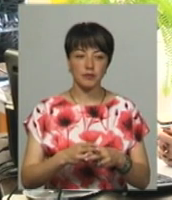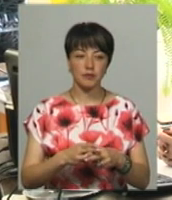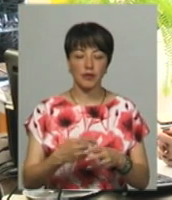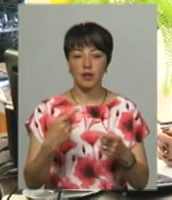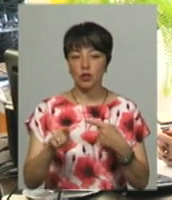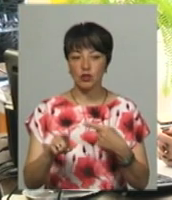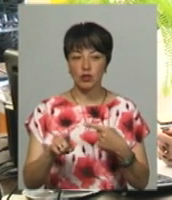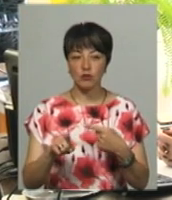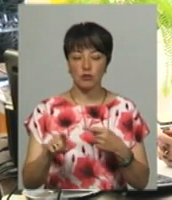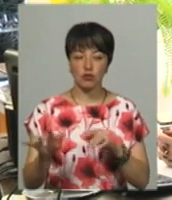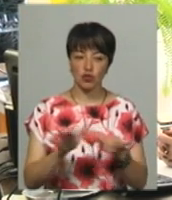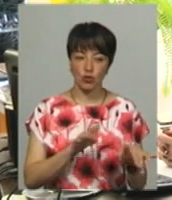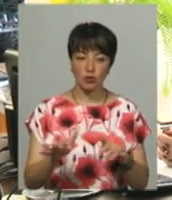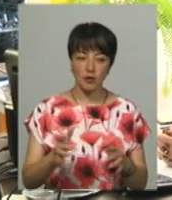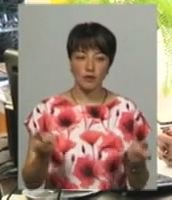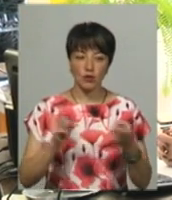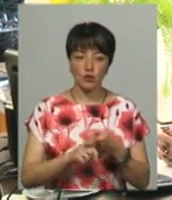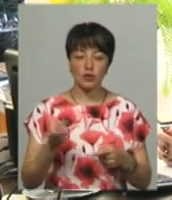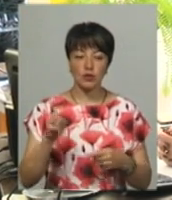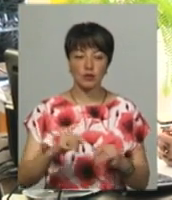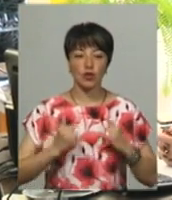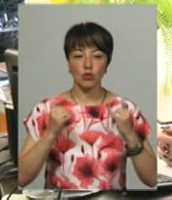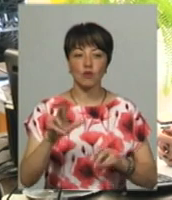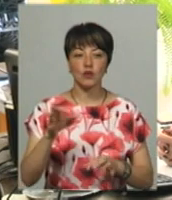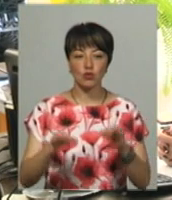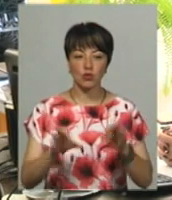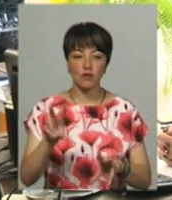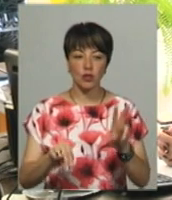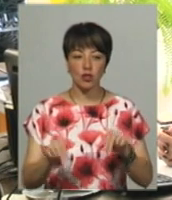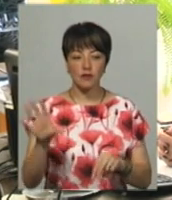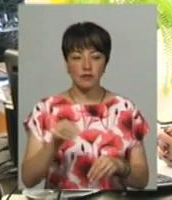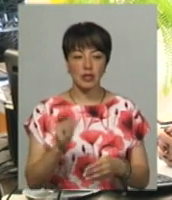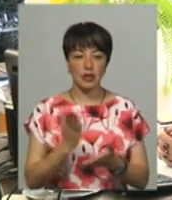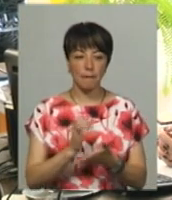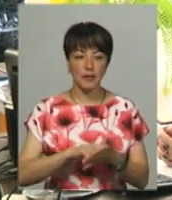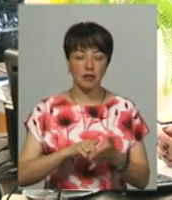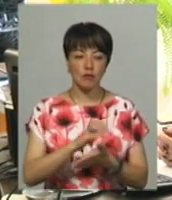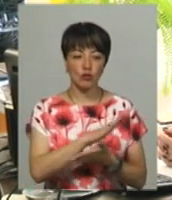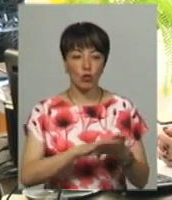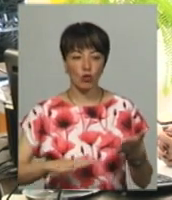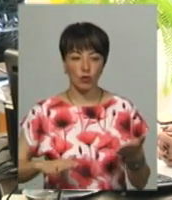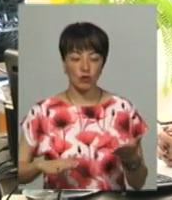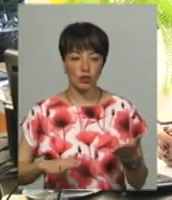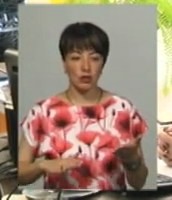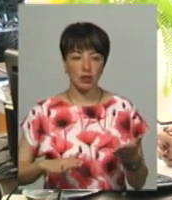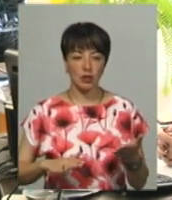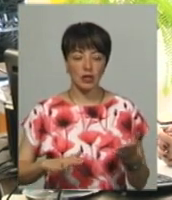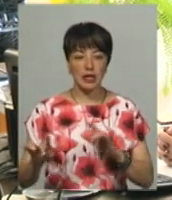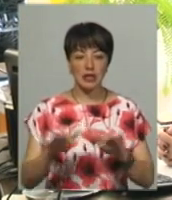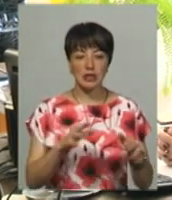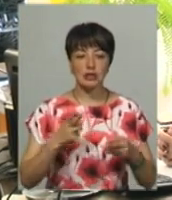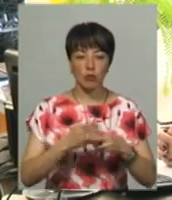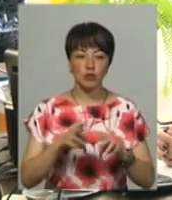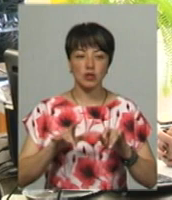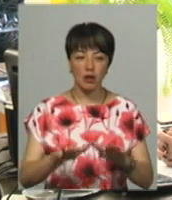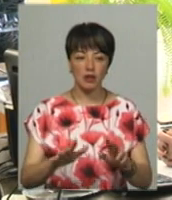іншим чином. В зв'язку з цим, шановний суд, я вважаю, що є всі підстави для того, щоб продовжити дію запобіжного